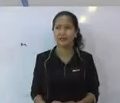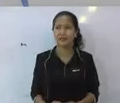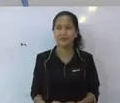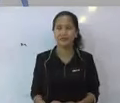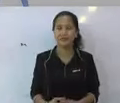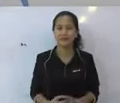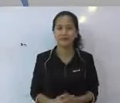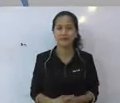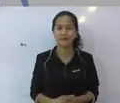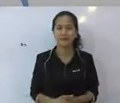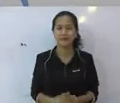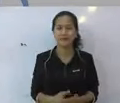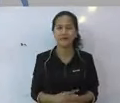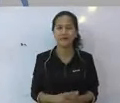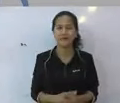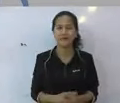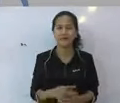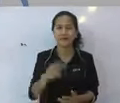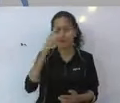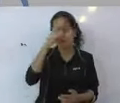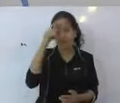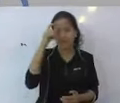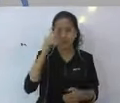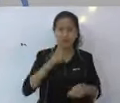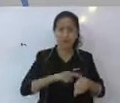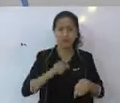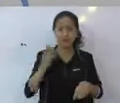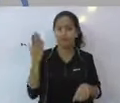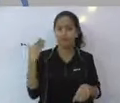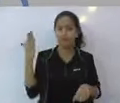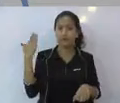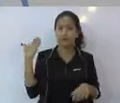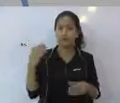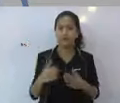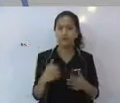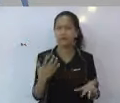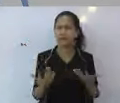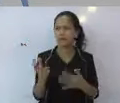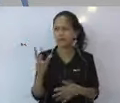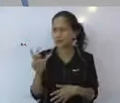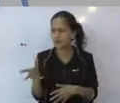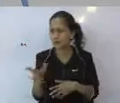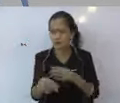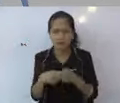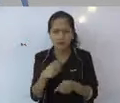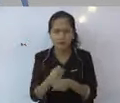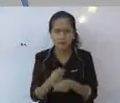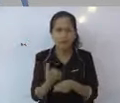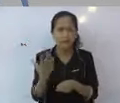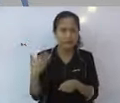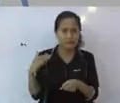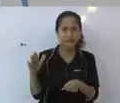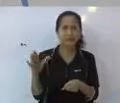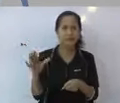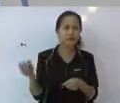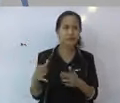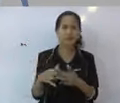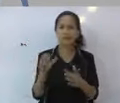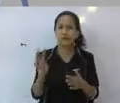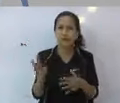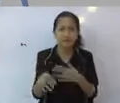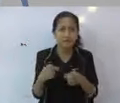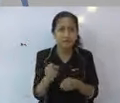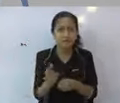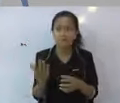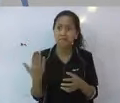ko sana eh. Yung mga panahon noon, 30 years ago, 40 years ago, di ba? Meron buhay pa hanggang ngayon.